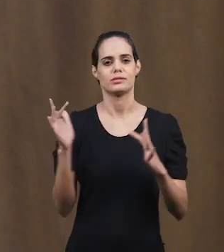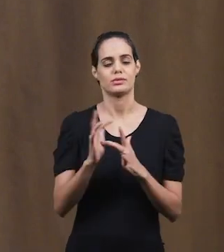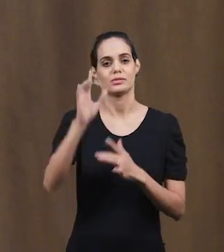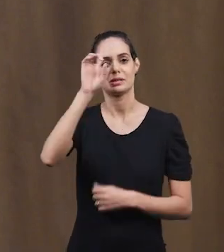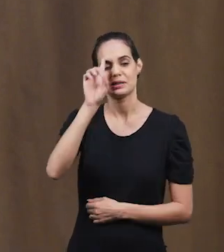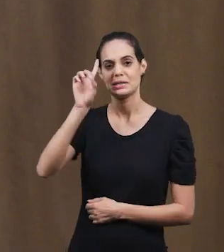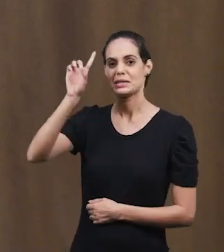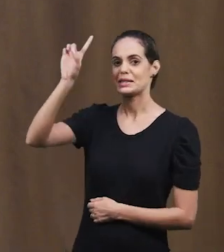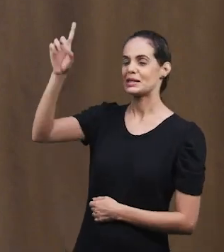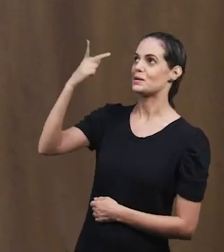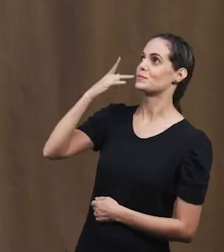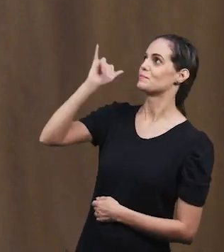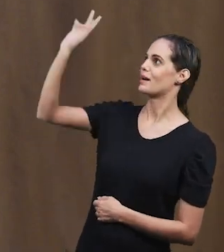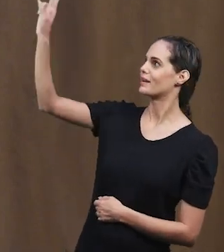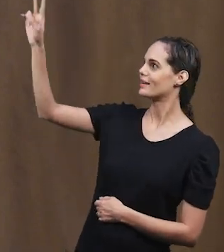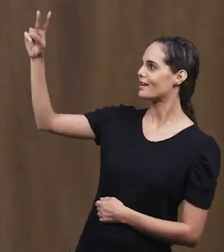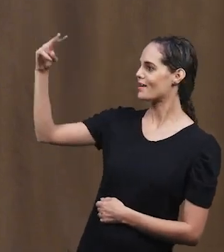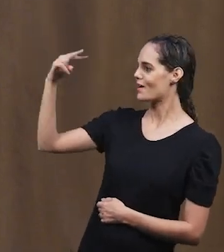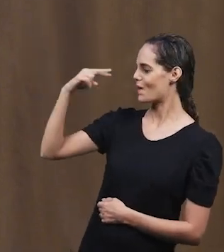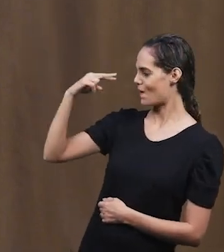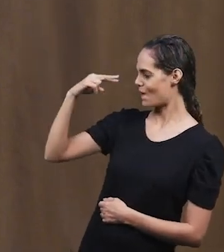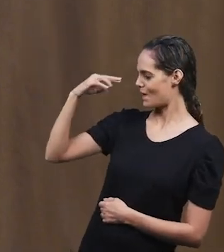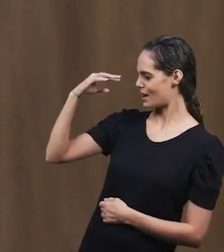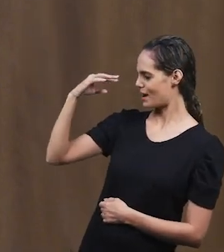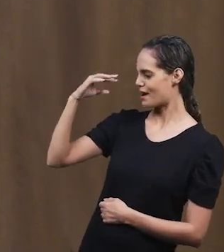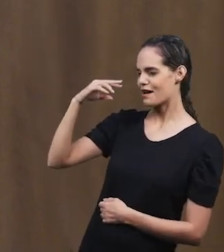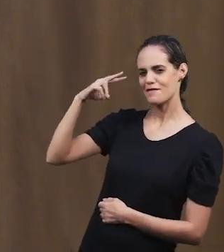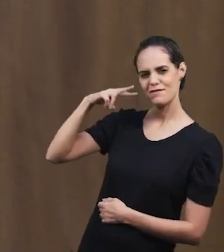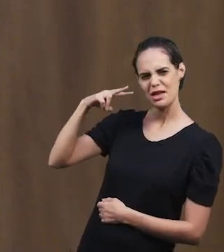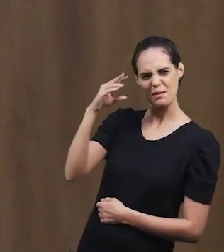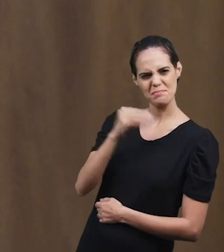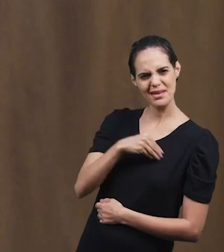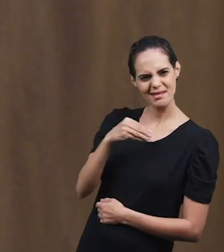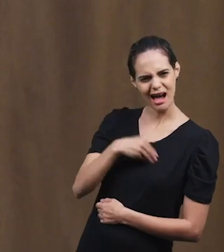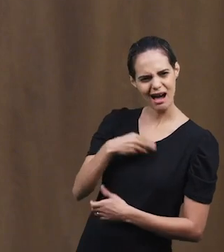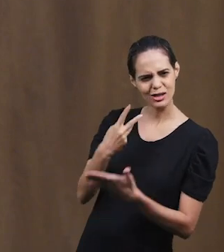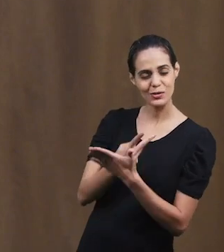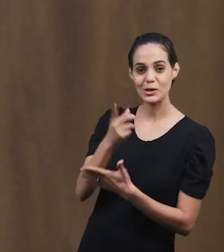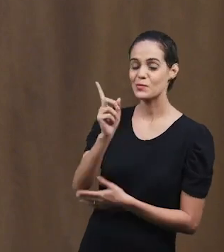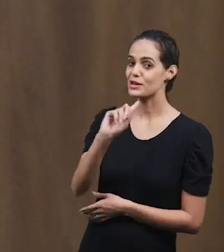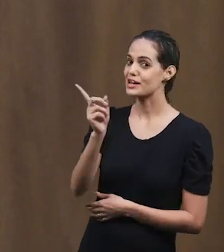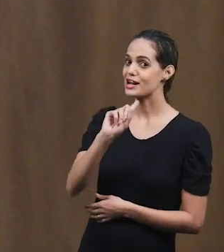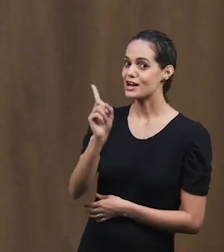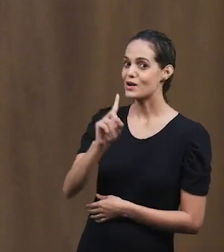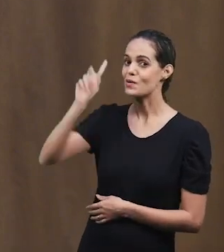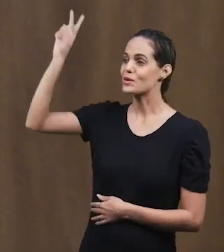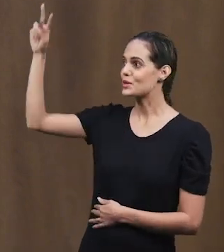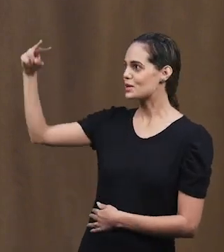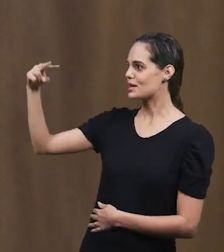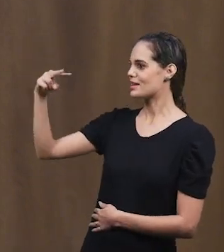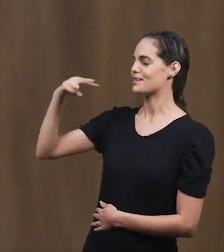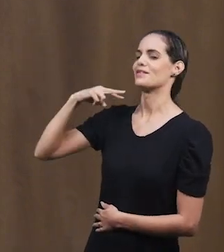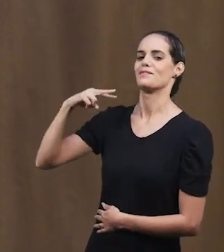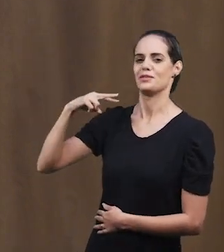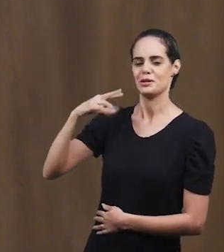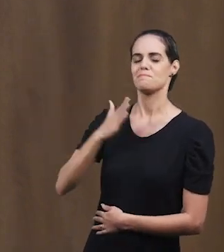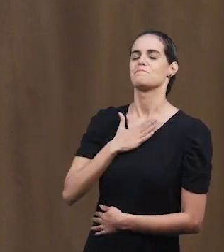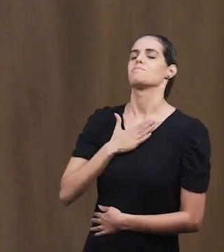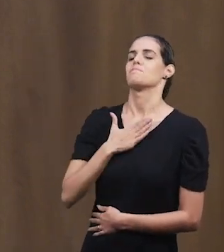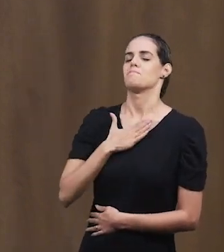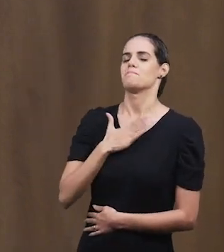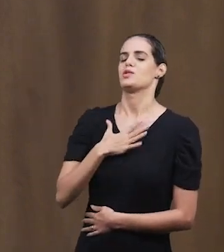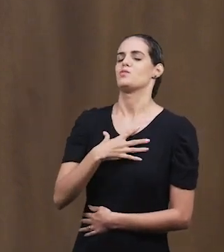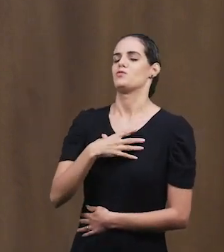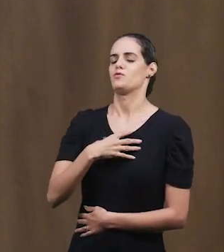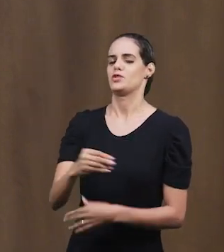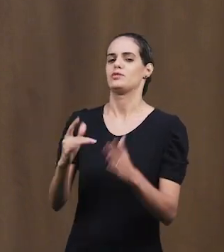Jésus, Dieu Père, il nous entend et il ne voit pas notre erreur, notre péché. Il voit le sacrifice